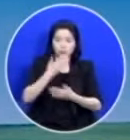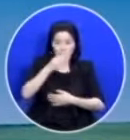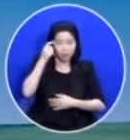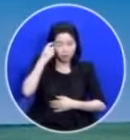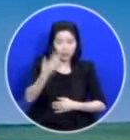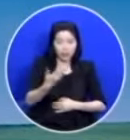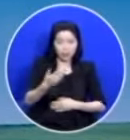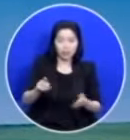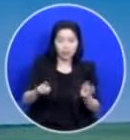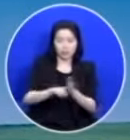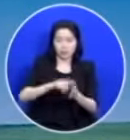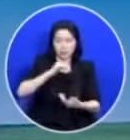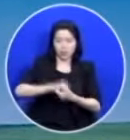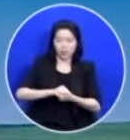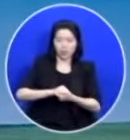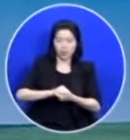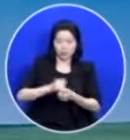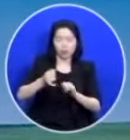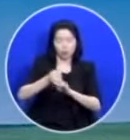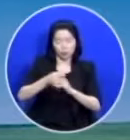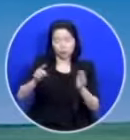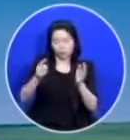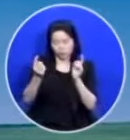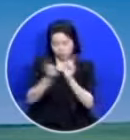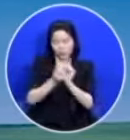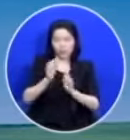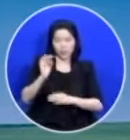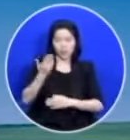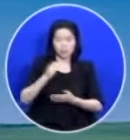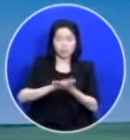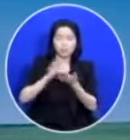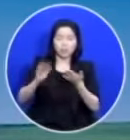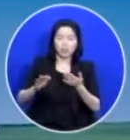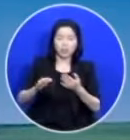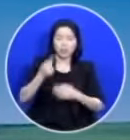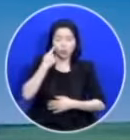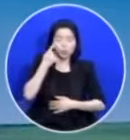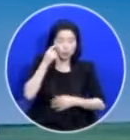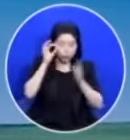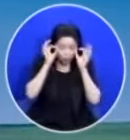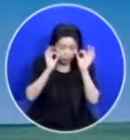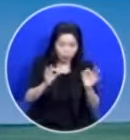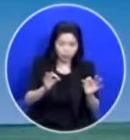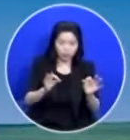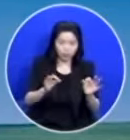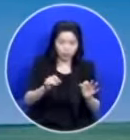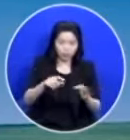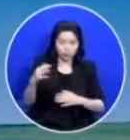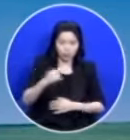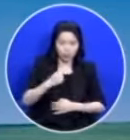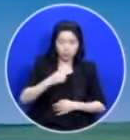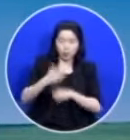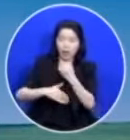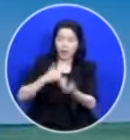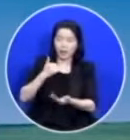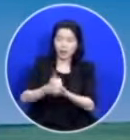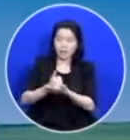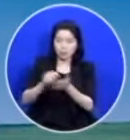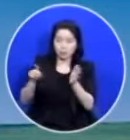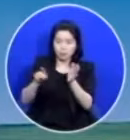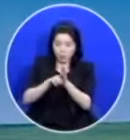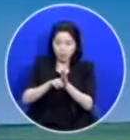한계에 반드시 부딪히게 돼 있는 것이죠 눈으로 보여지는 것으로 하나님을 믿으려 하다가는